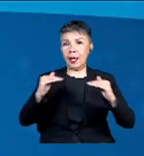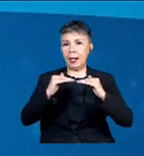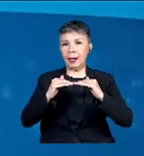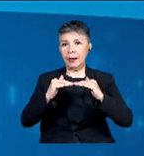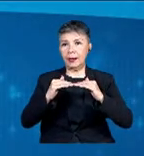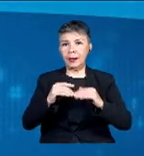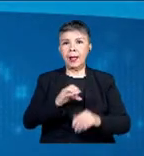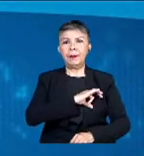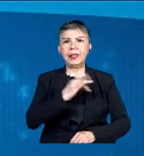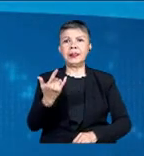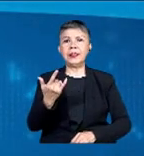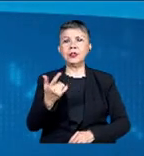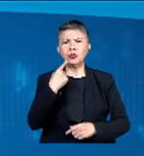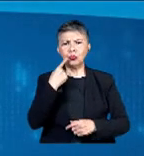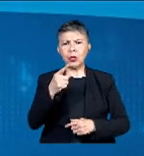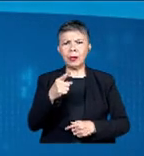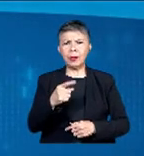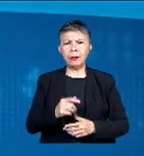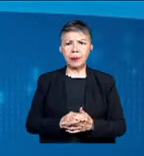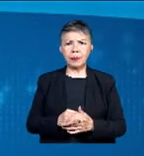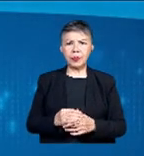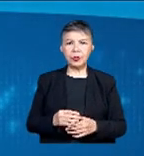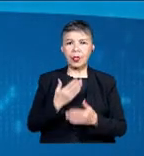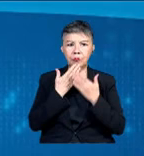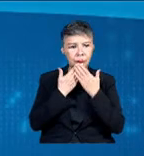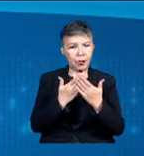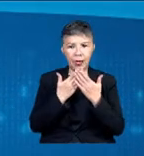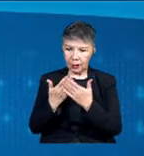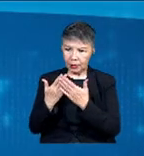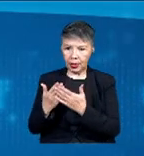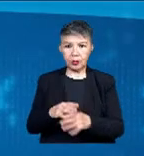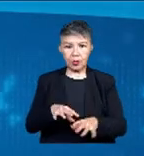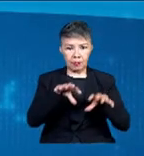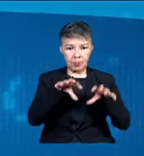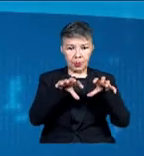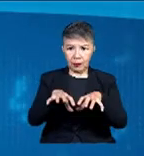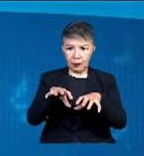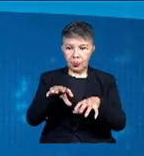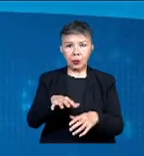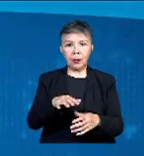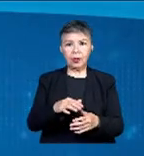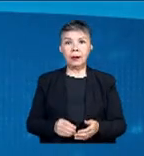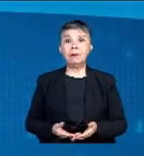Dan Bapak Presiden juga memberi apresiasi, menempatkan